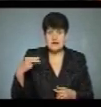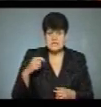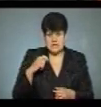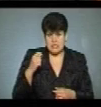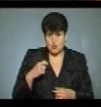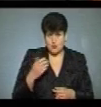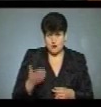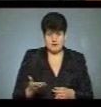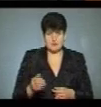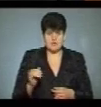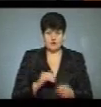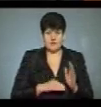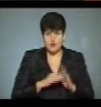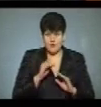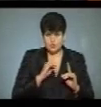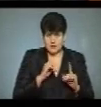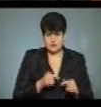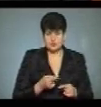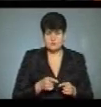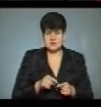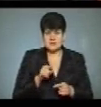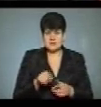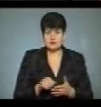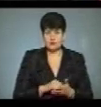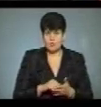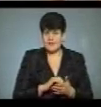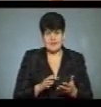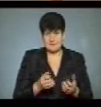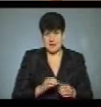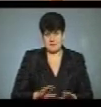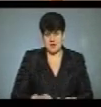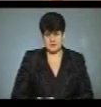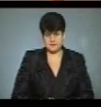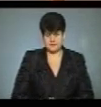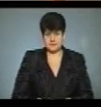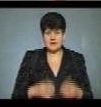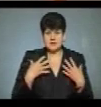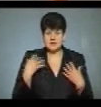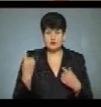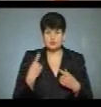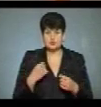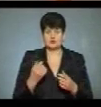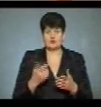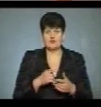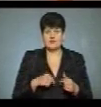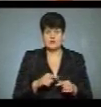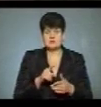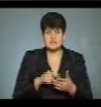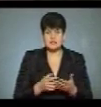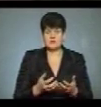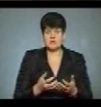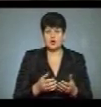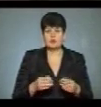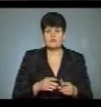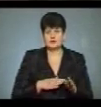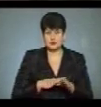України, і до Верховної Ради, аби такий документ не приймали. Начальник обласного відділу з питань дотримання законодавства про працю